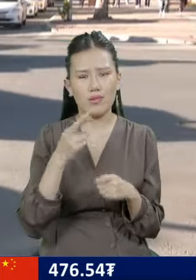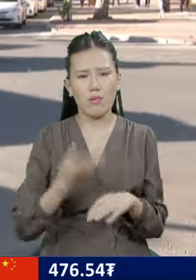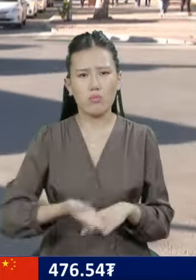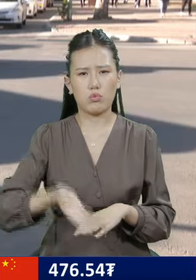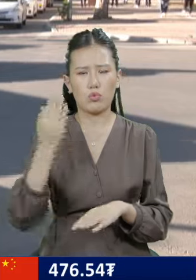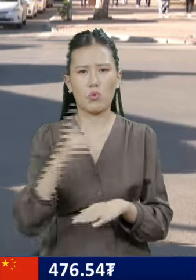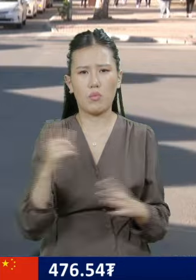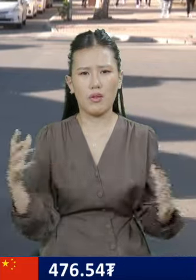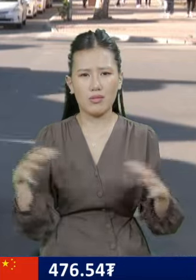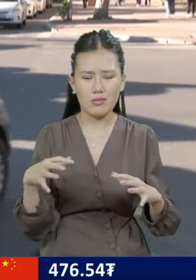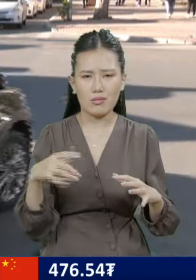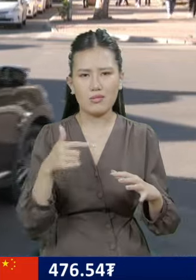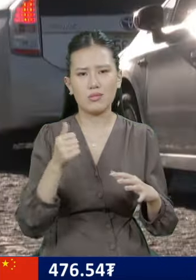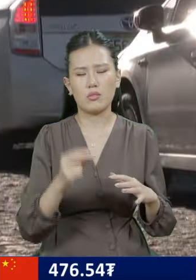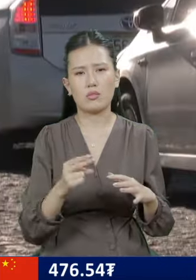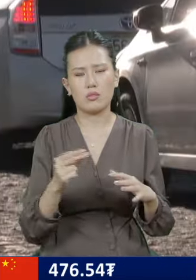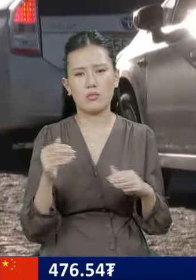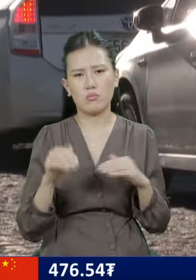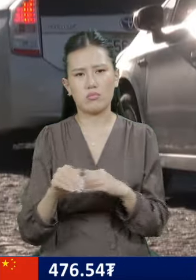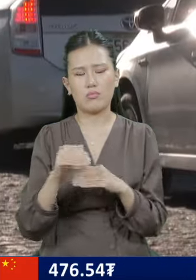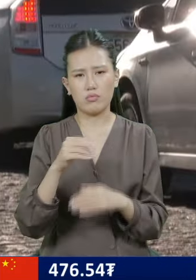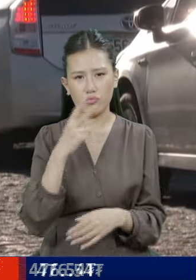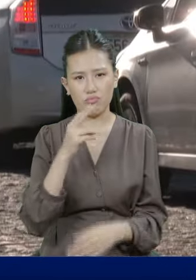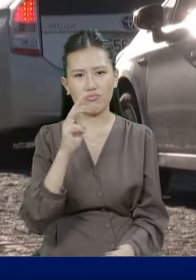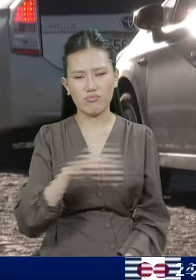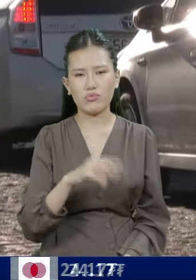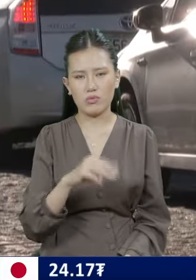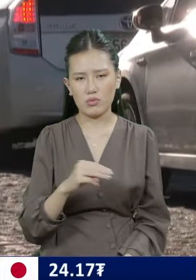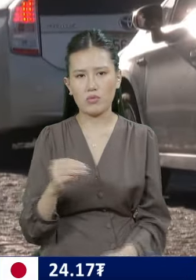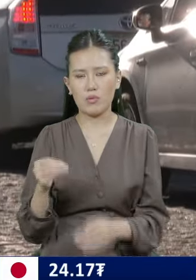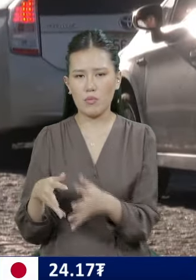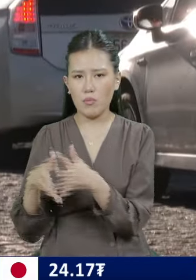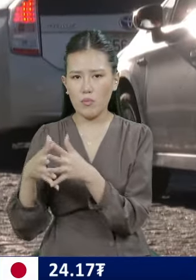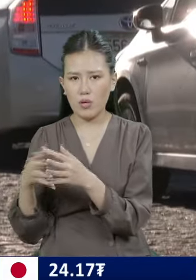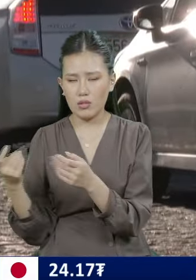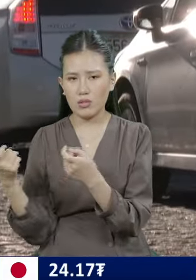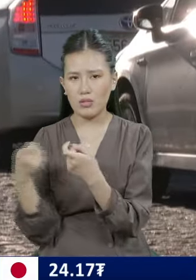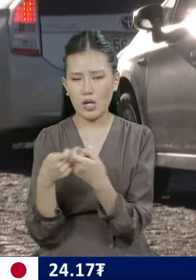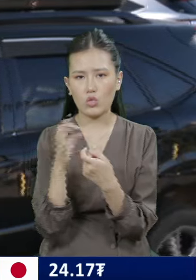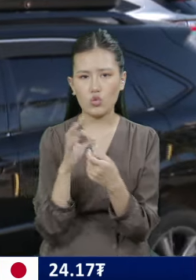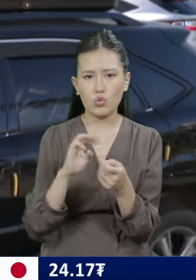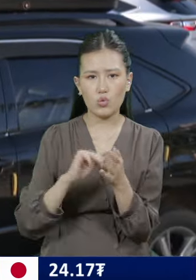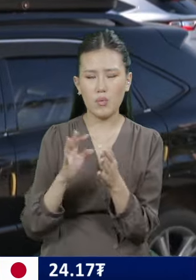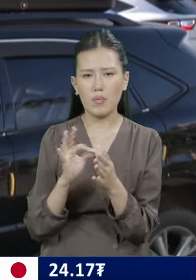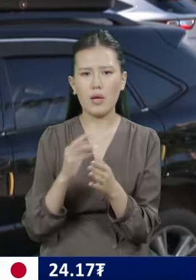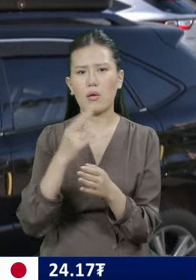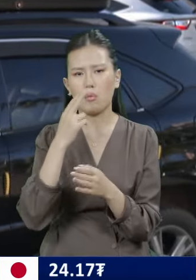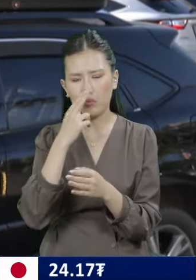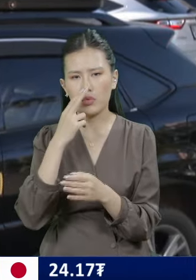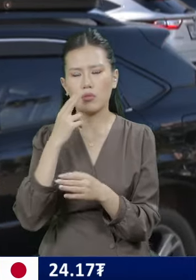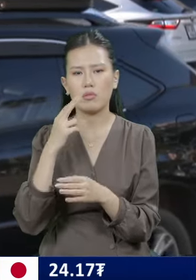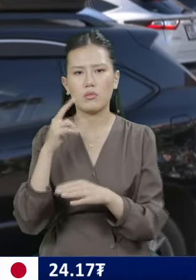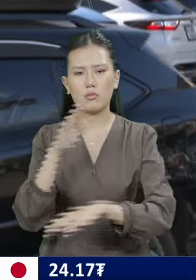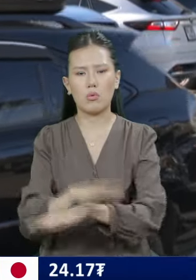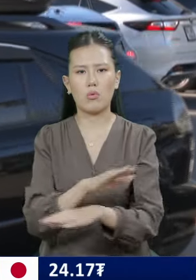давчихсан. Нэгэн тийм төлөвлөлттэй хотод төгжрөл үүсэх нь мэдээж. Барилга байгууламжтай тааруулан ямар ч төлөвлөлтгүй зам тавихта уулзуурыг мөрөө хийсэн